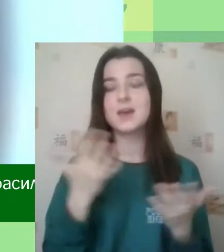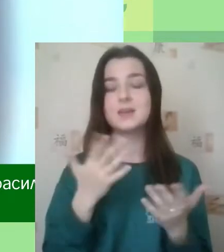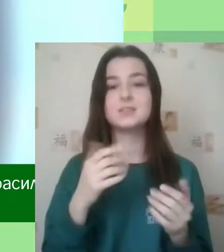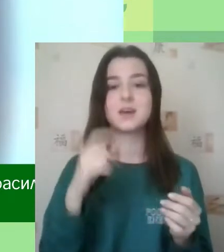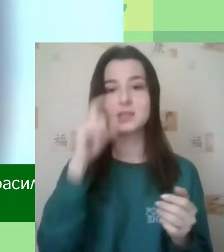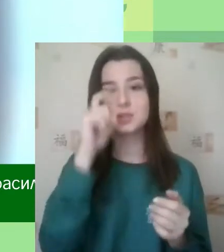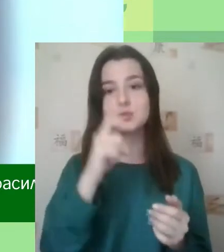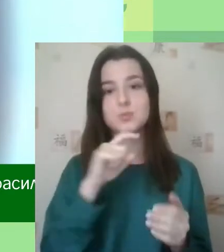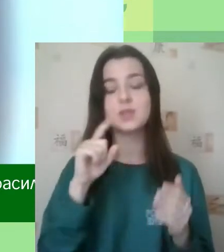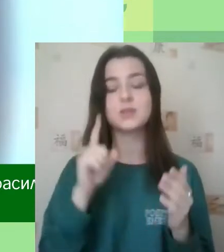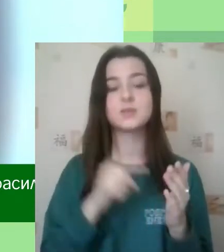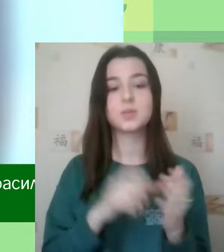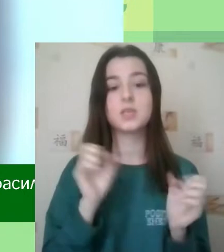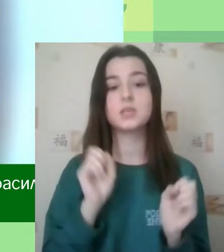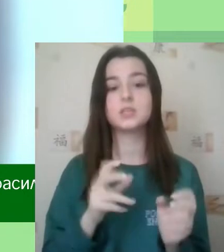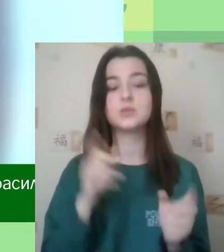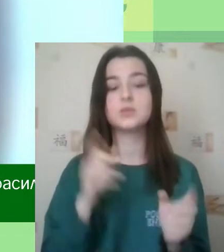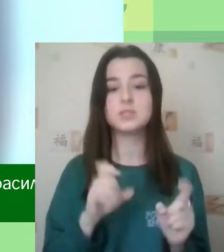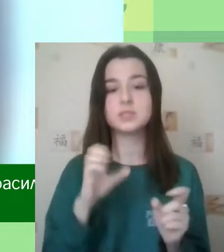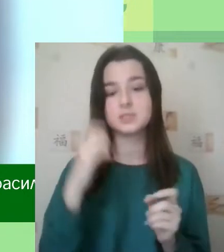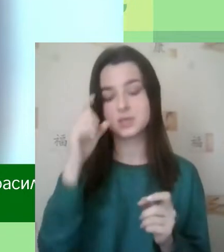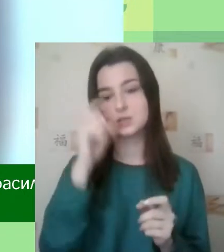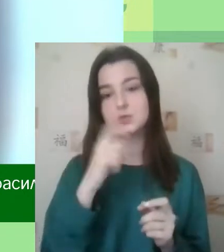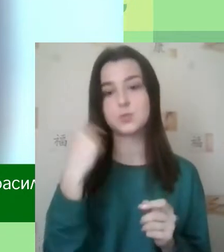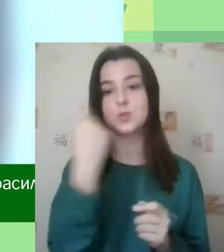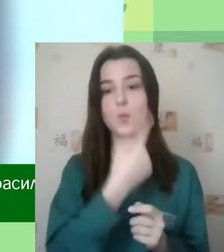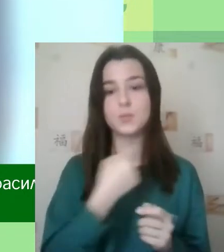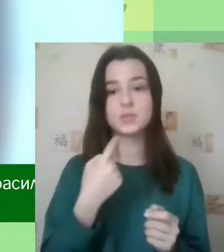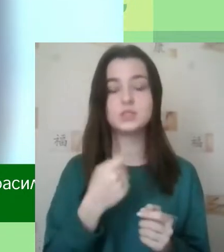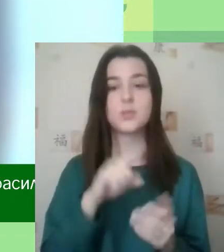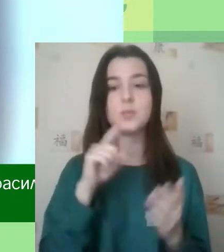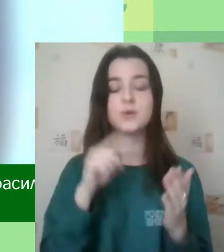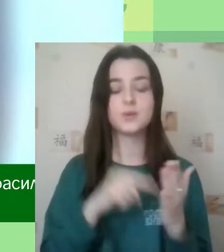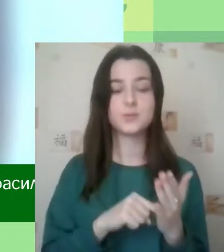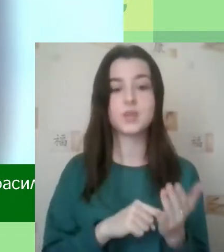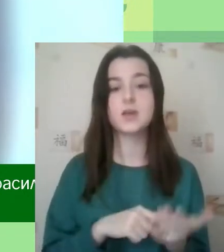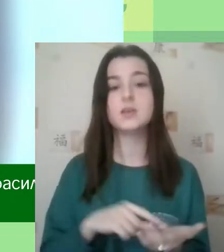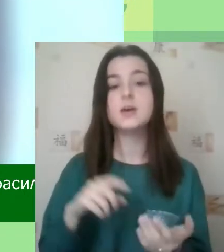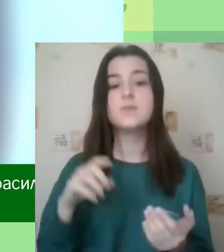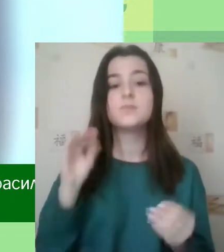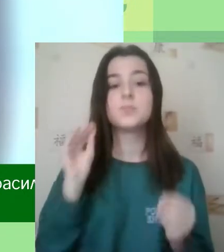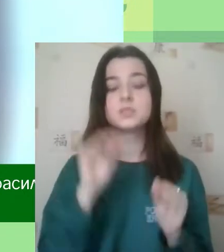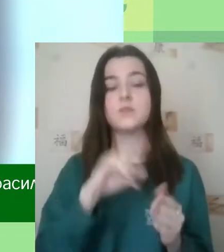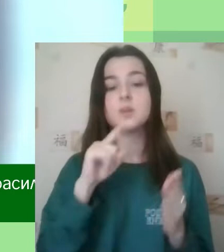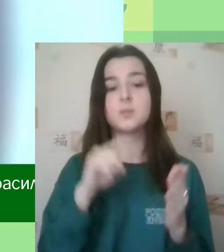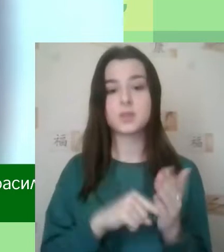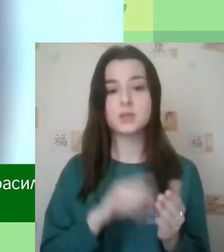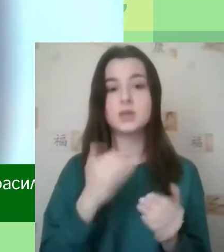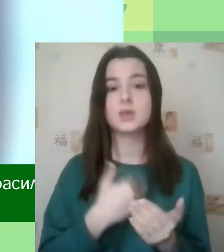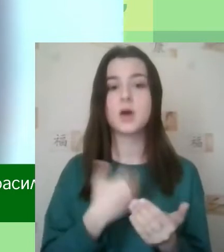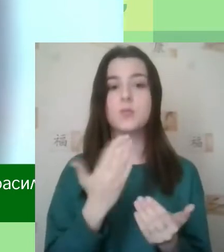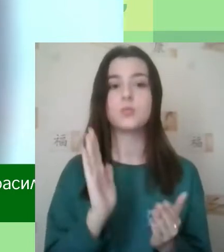дуже розумним обличчям. Тому поки є така можливість, у нас дуже цікаві спікери, ставте питання, я буду